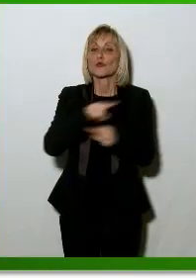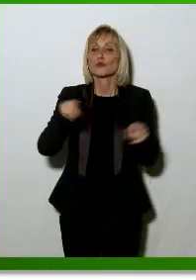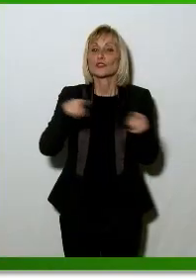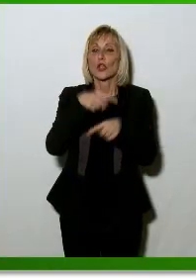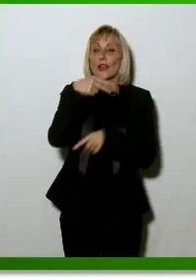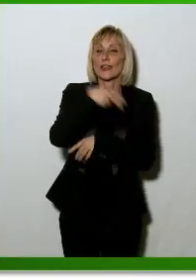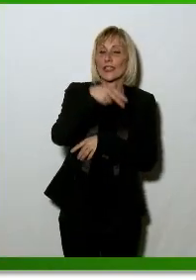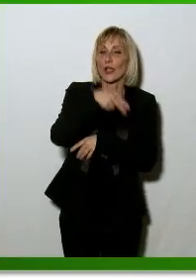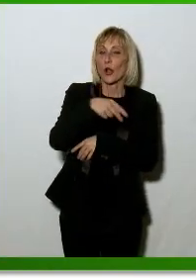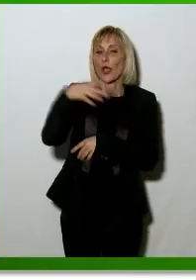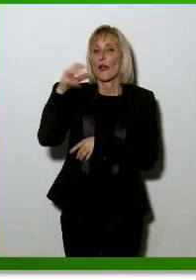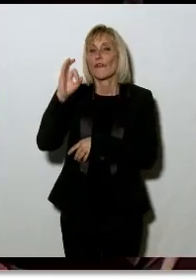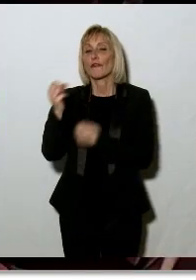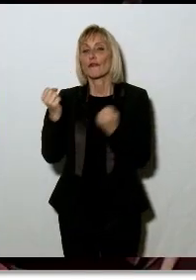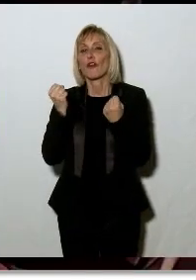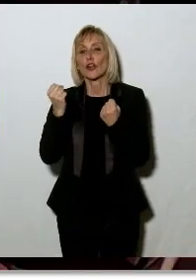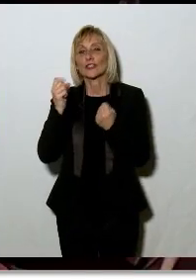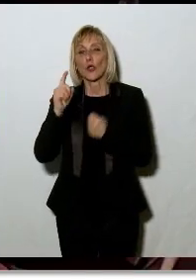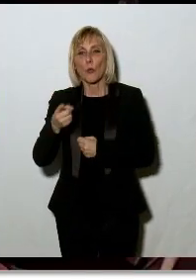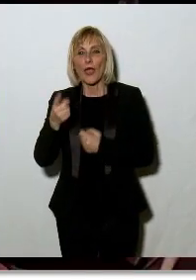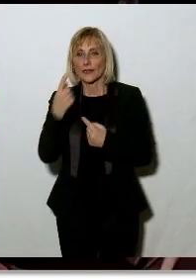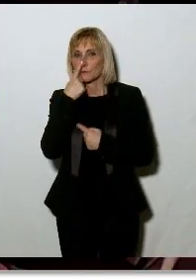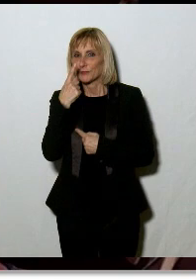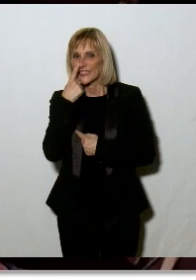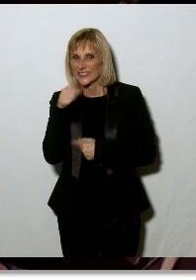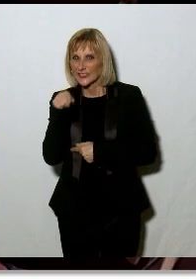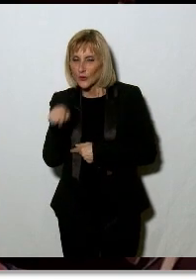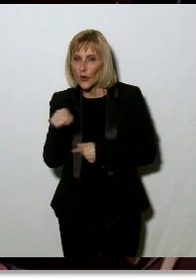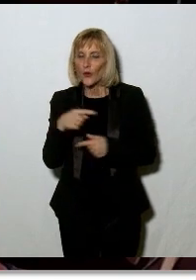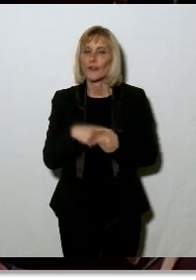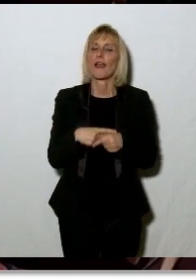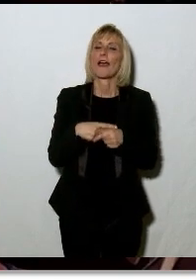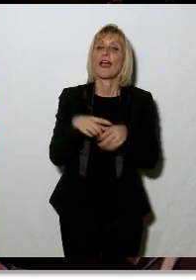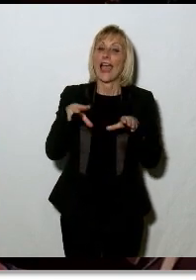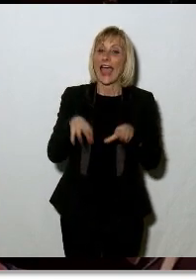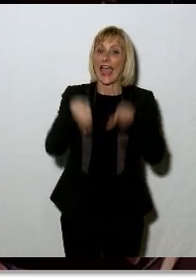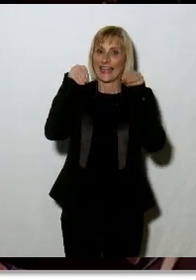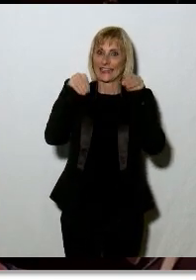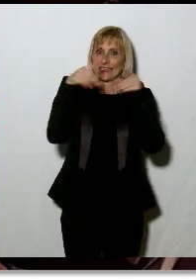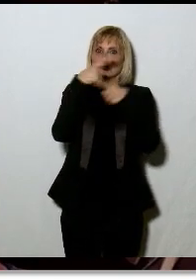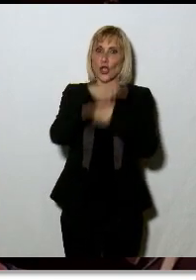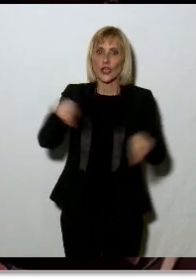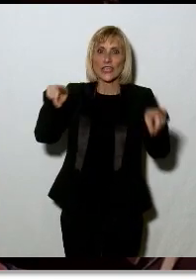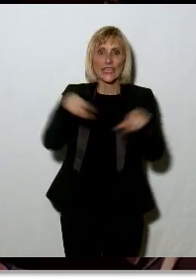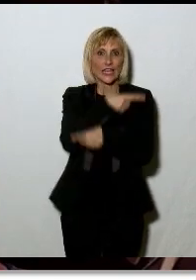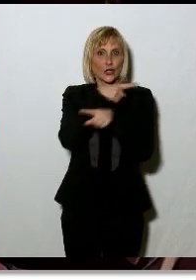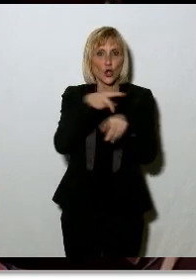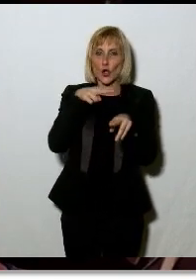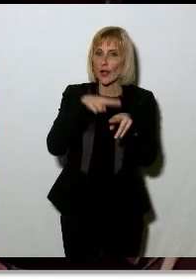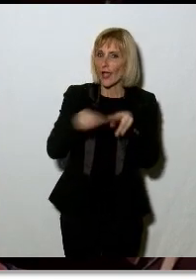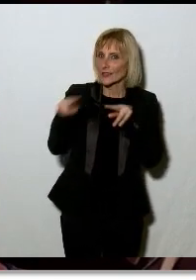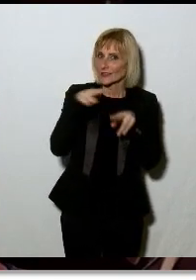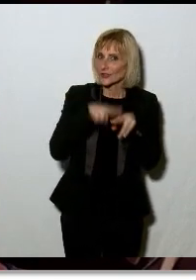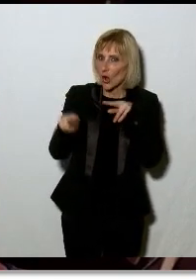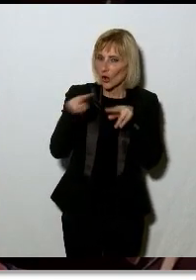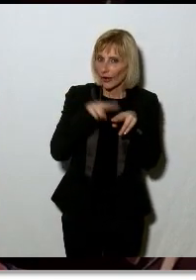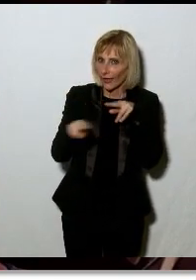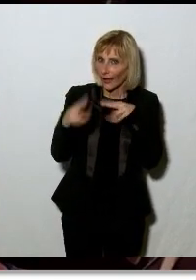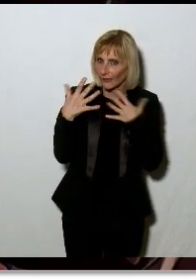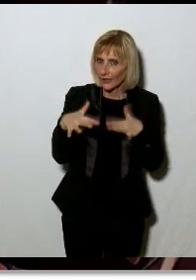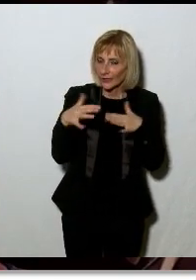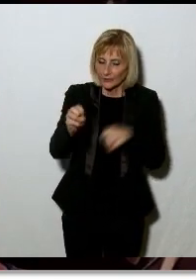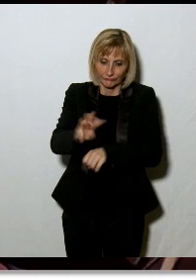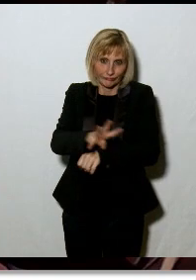Forteguerri di Pistoia che hanno eseguito il nostro inno nazionale con maestria ci avete fatto